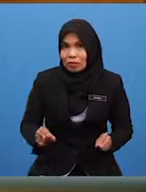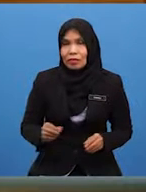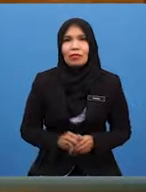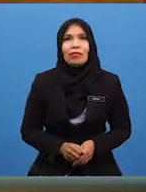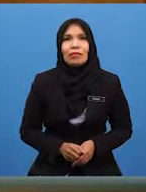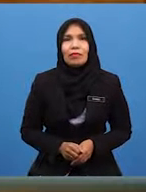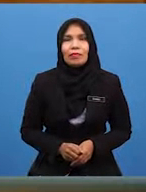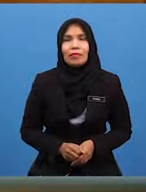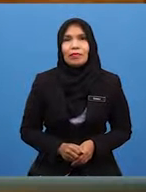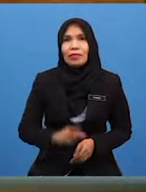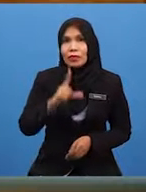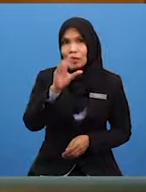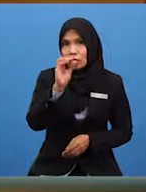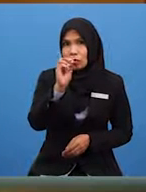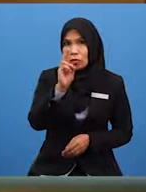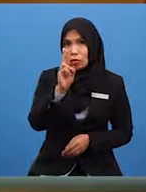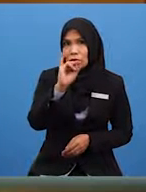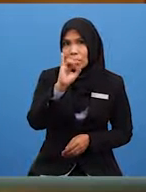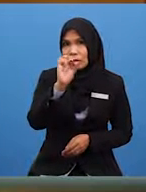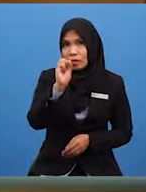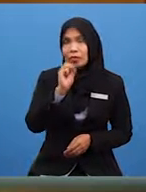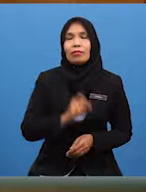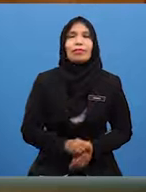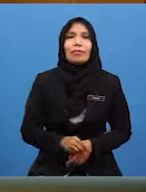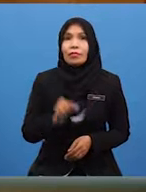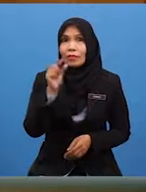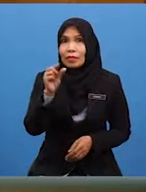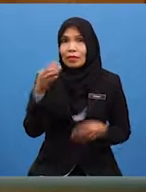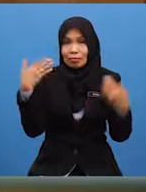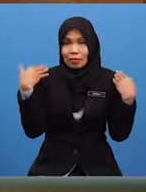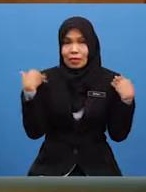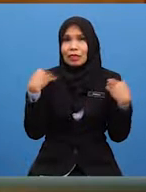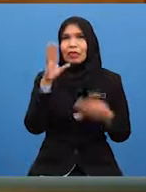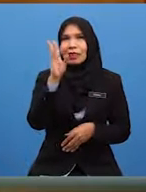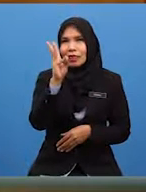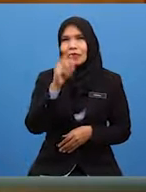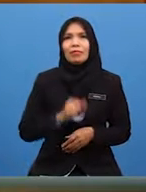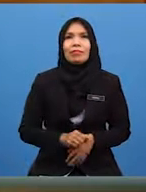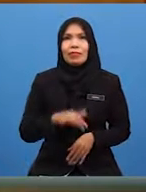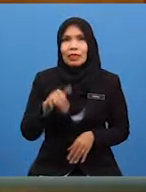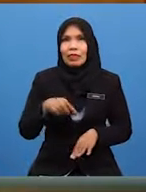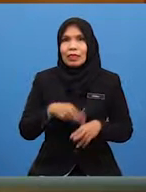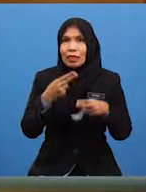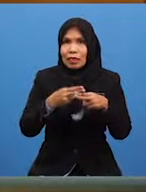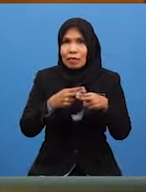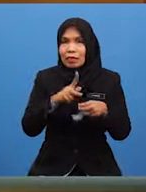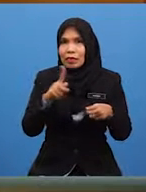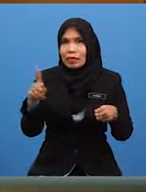1824. Titik Braille mengandungi 6 titik yang dinamakan